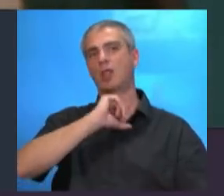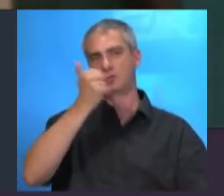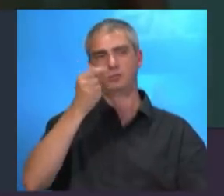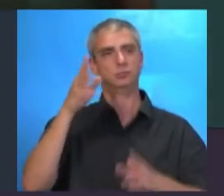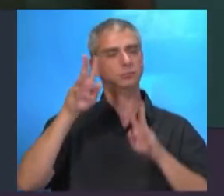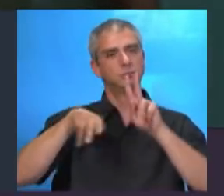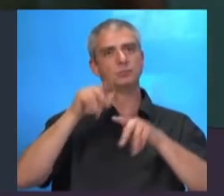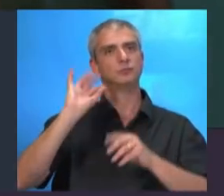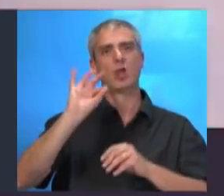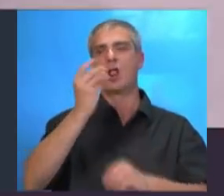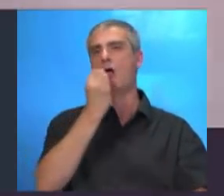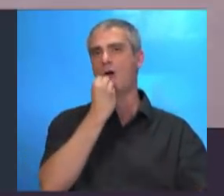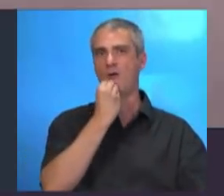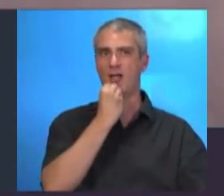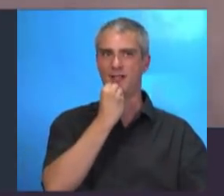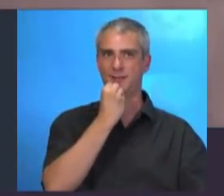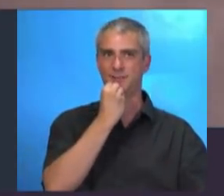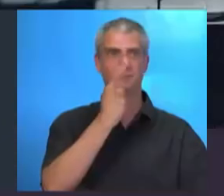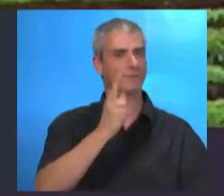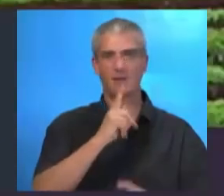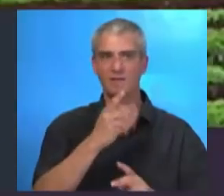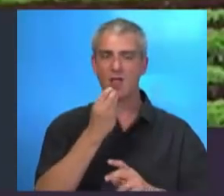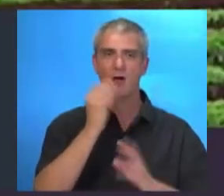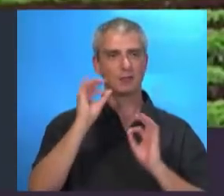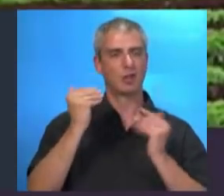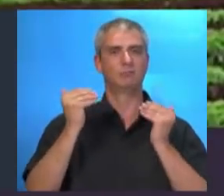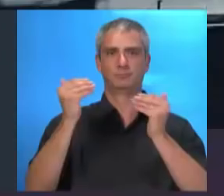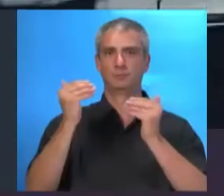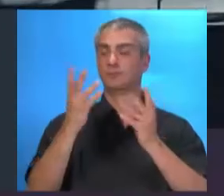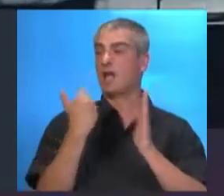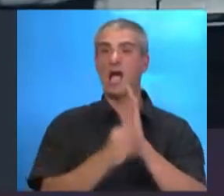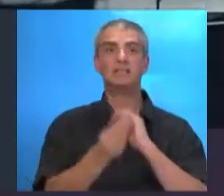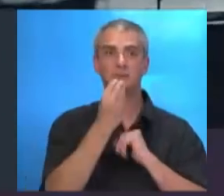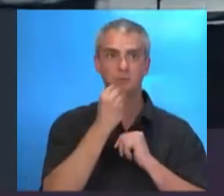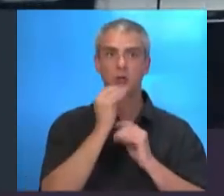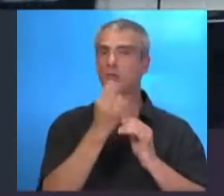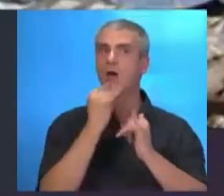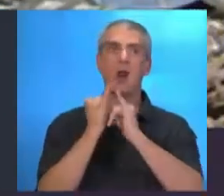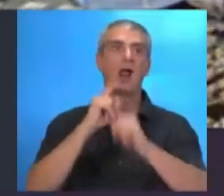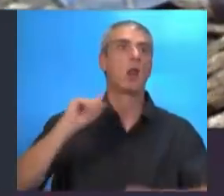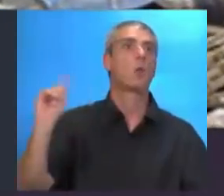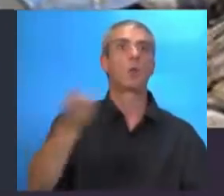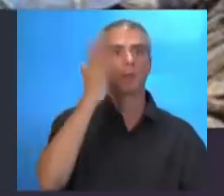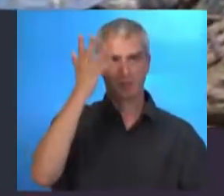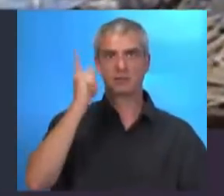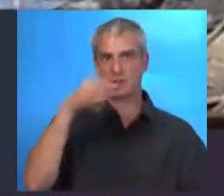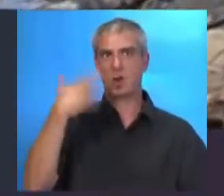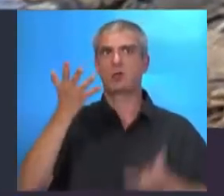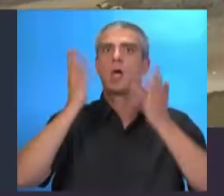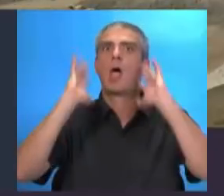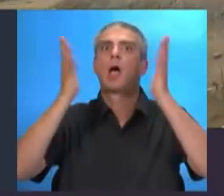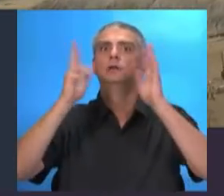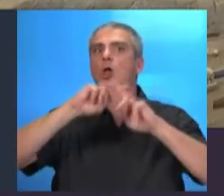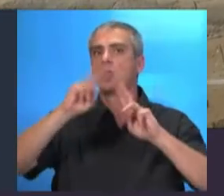נקראים לדגל בתחום האוכל. אבל אוכל הייטק. חוסר במזון להכיל את כולם בעתיד, יכול להיות קטסטרופה